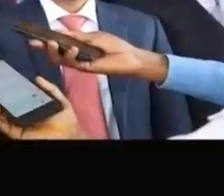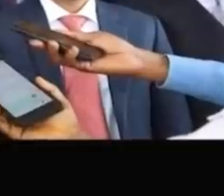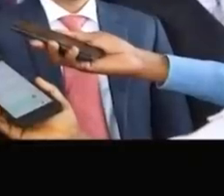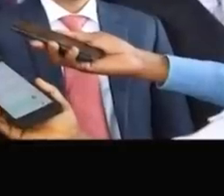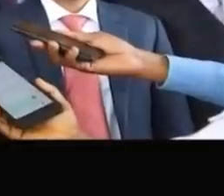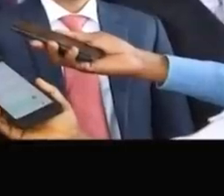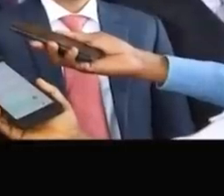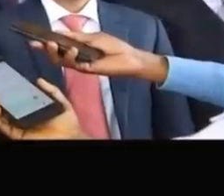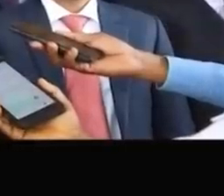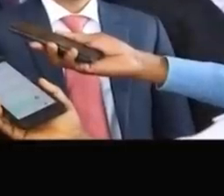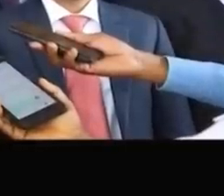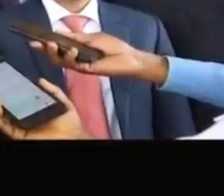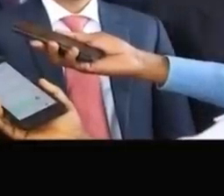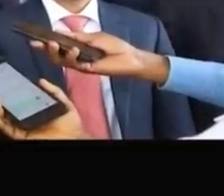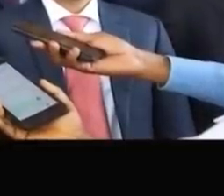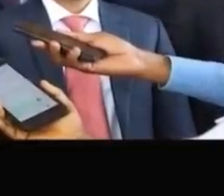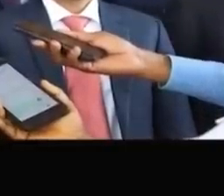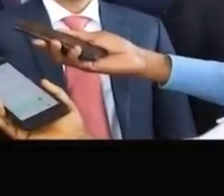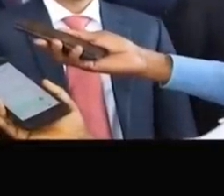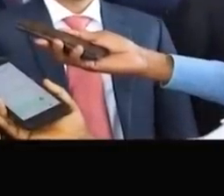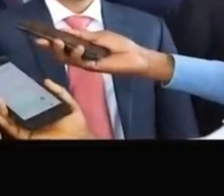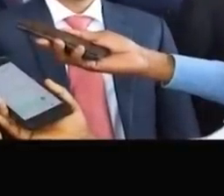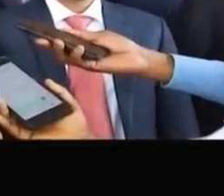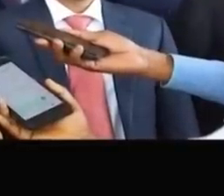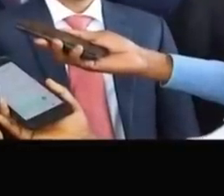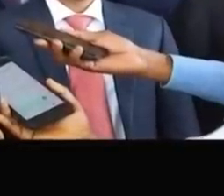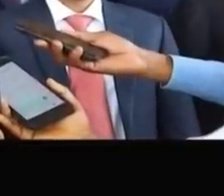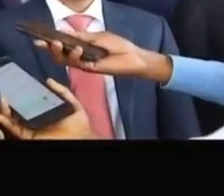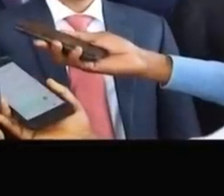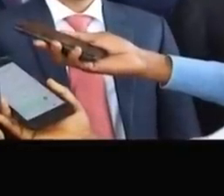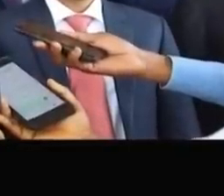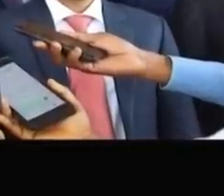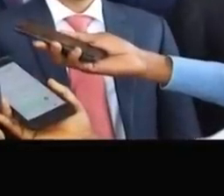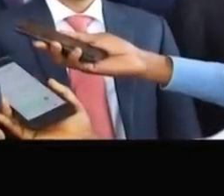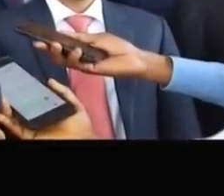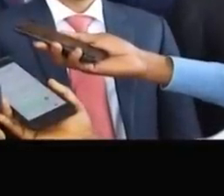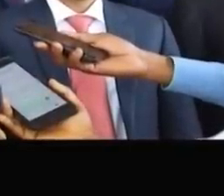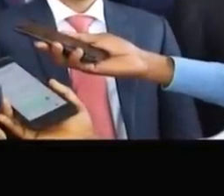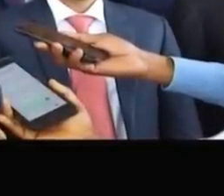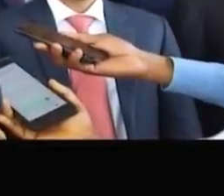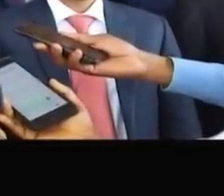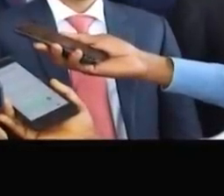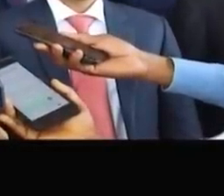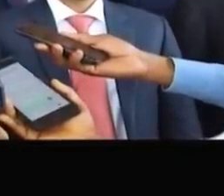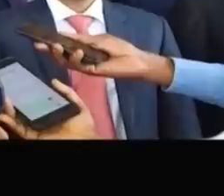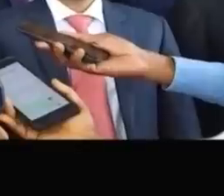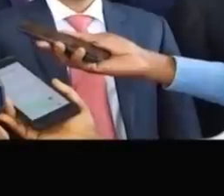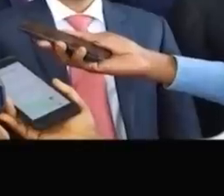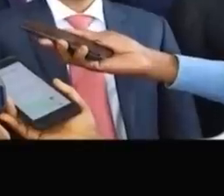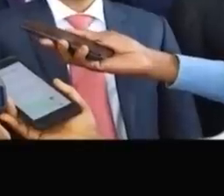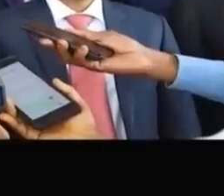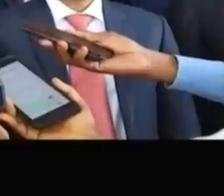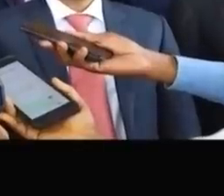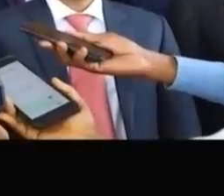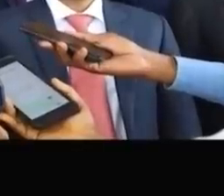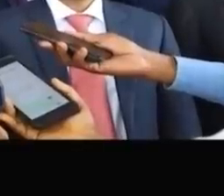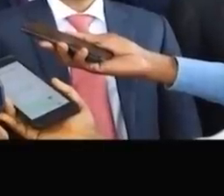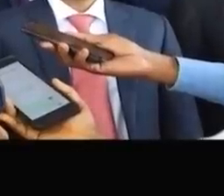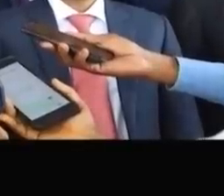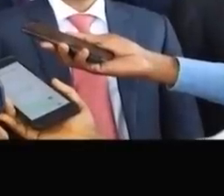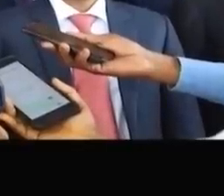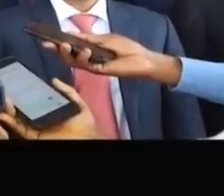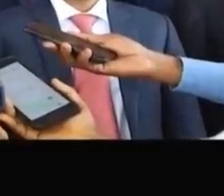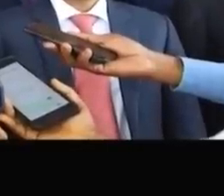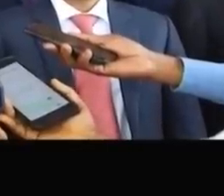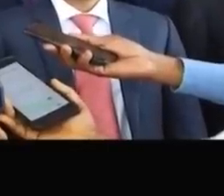à la disposition du partenaire un grand terrain de travail. Ça va se faire à Kinshasa, dans le Katanga,